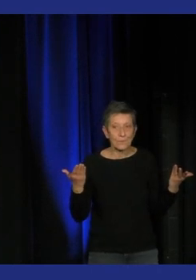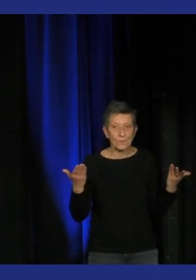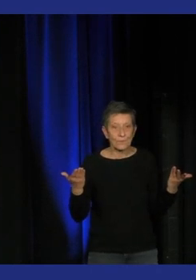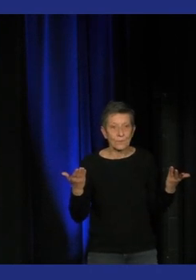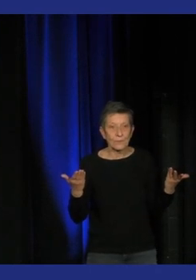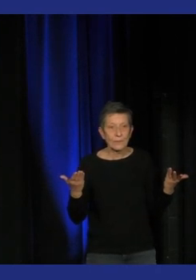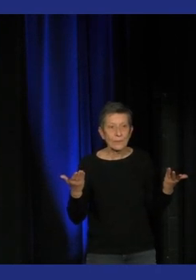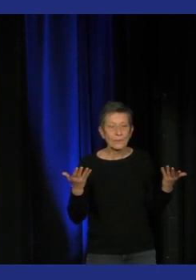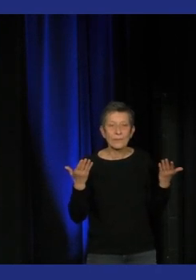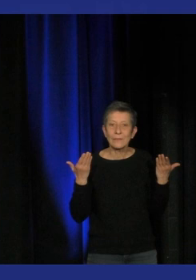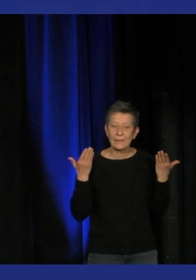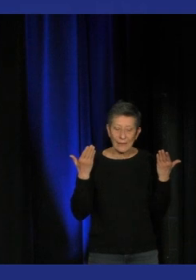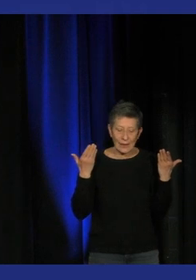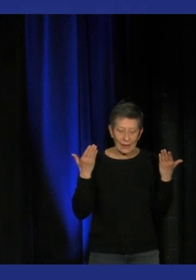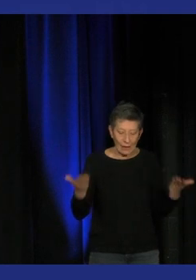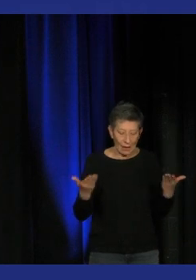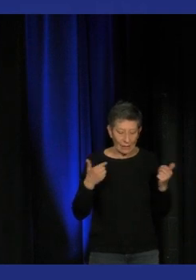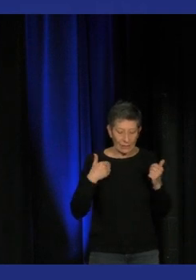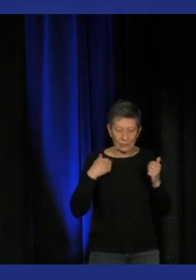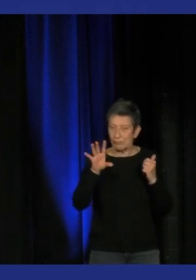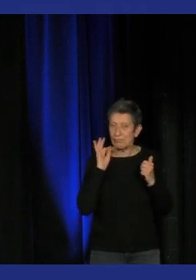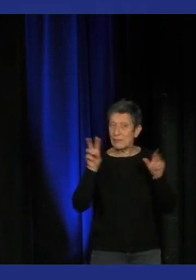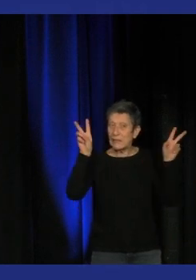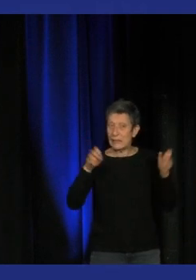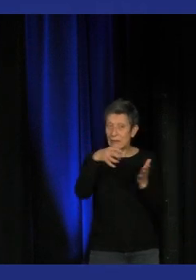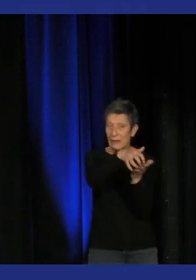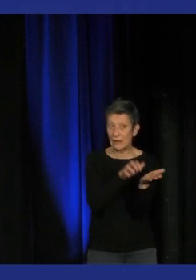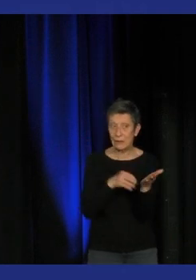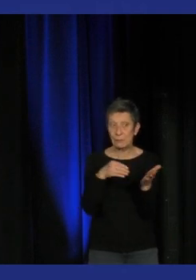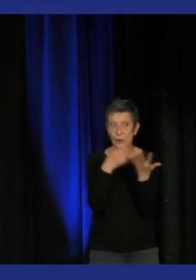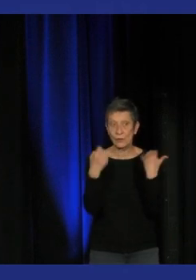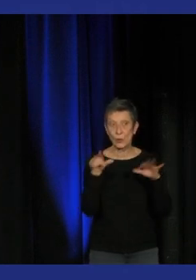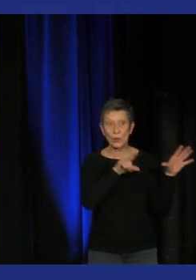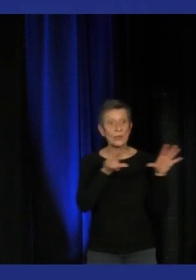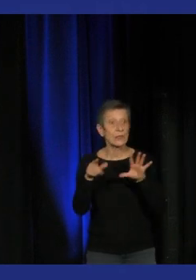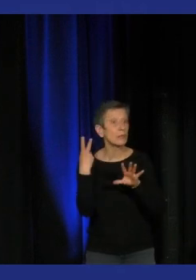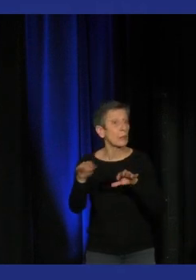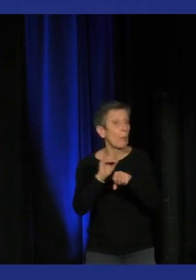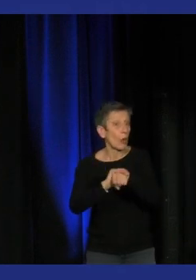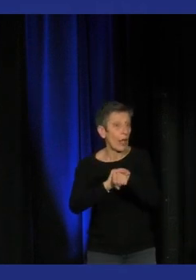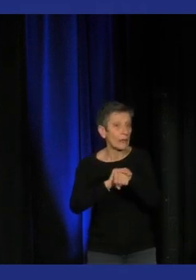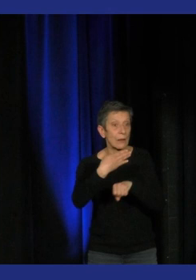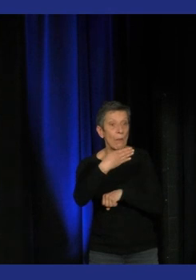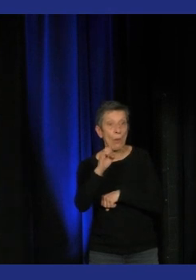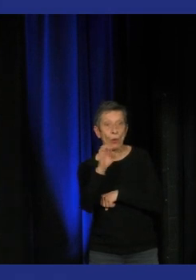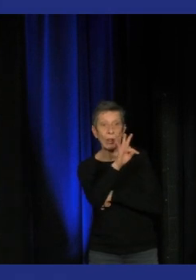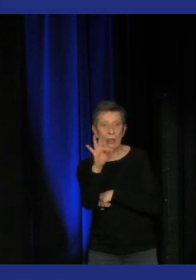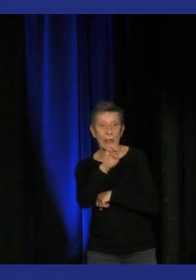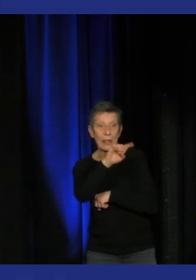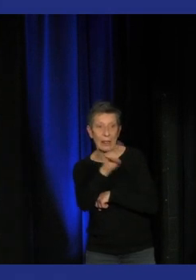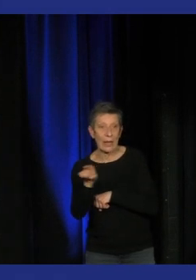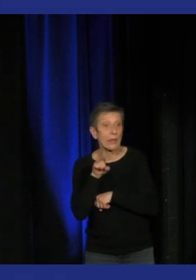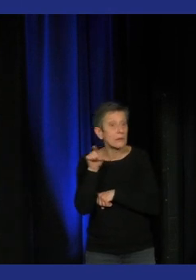Et là, je reprendrai le titre d'un article de 1977 de Mottez qui disait